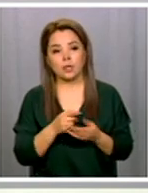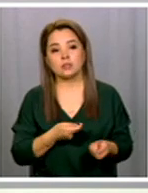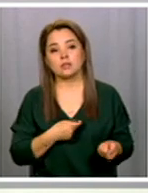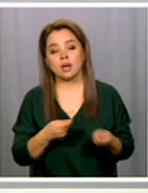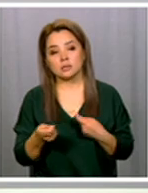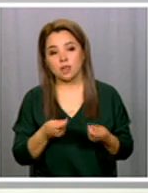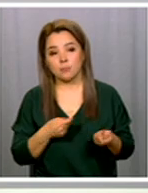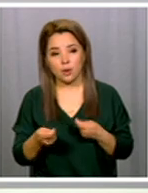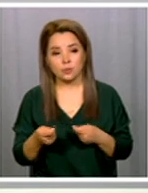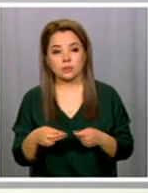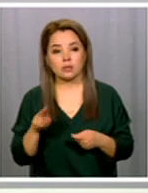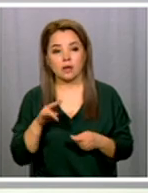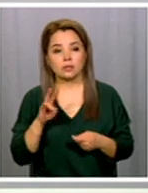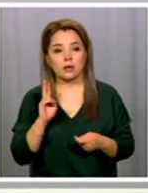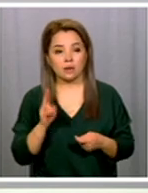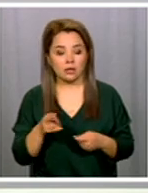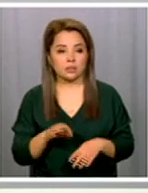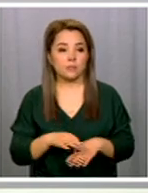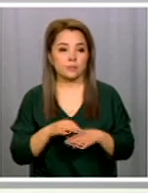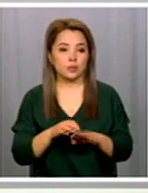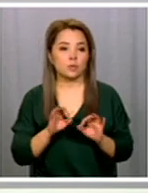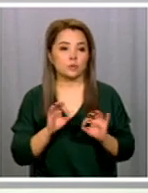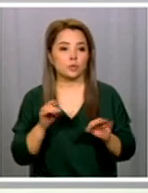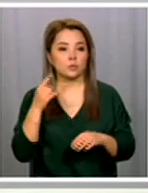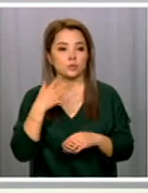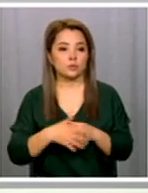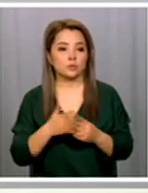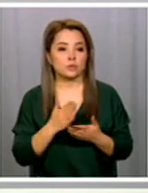тасымалдаушы ДНК жайлы түсінік.